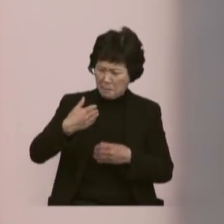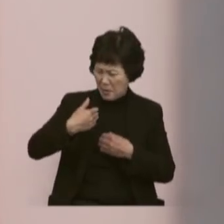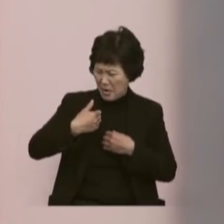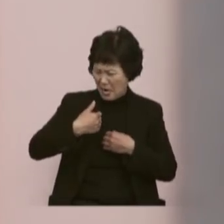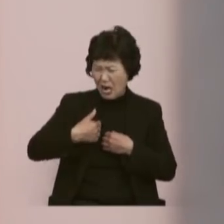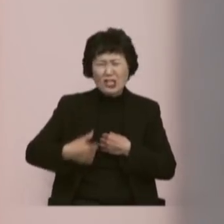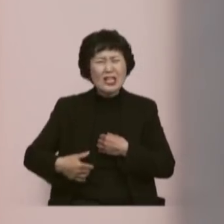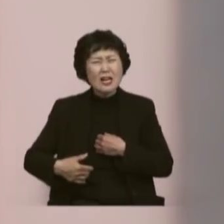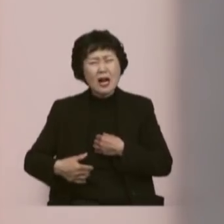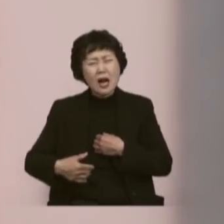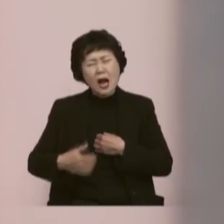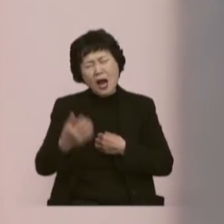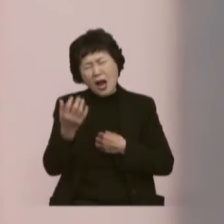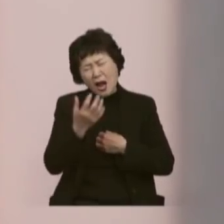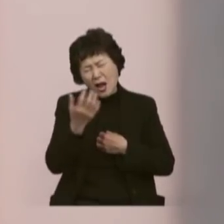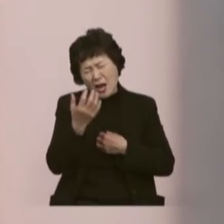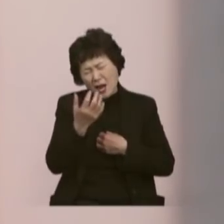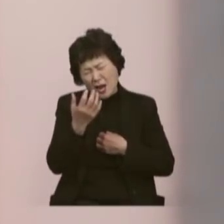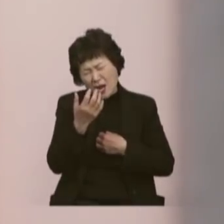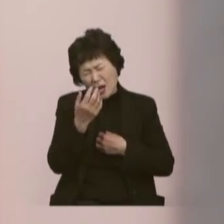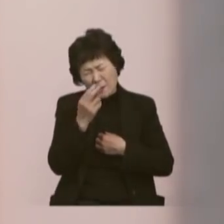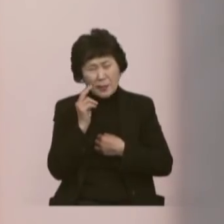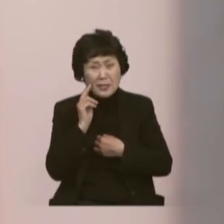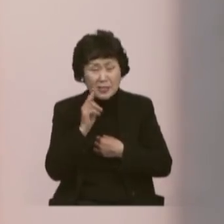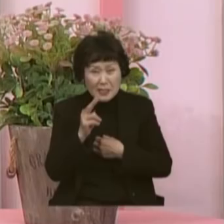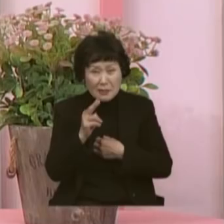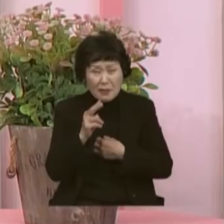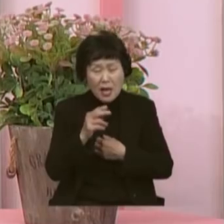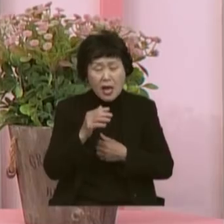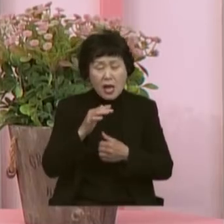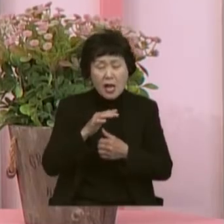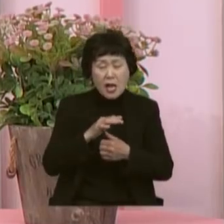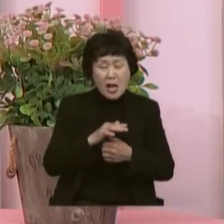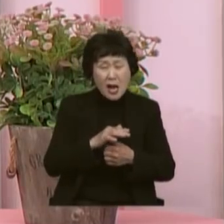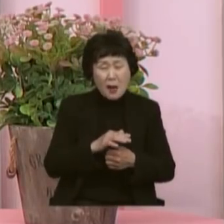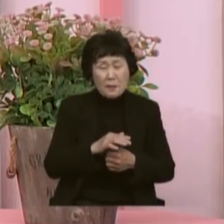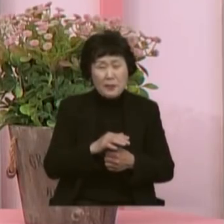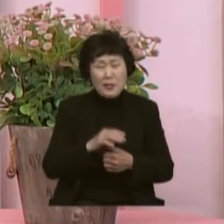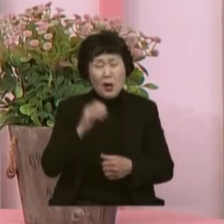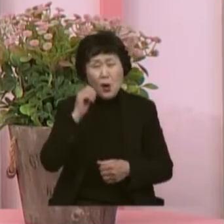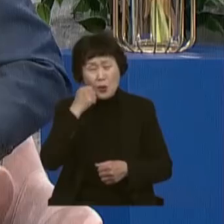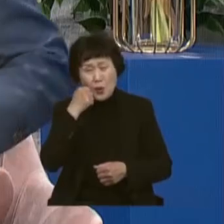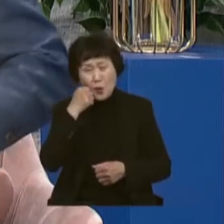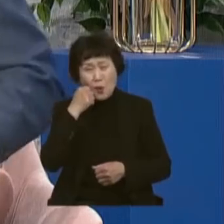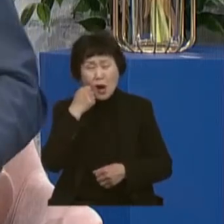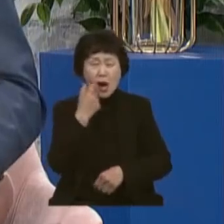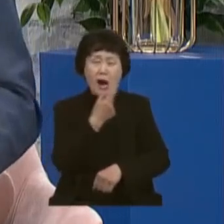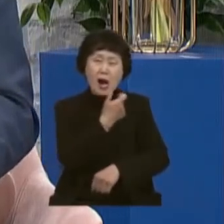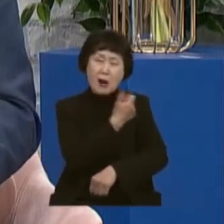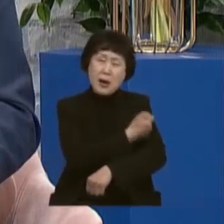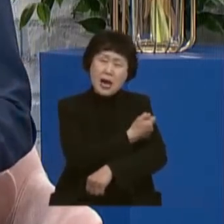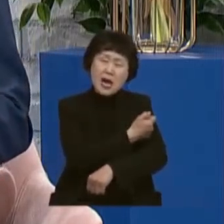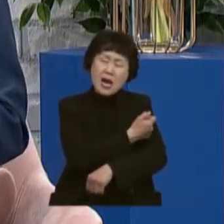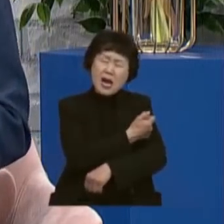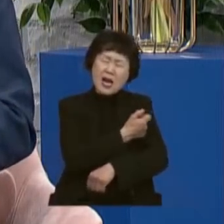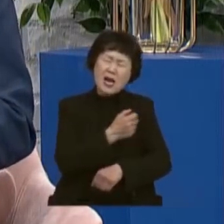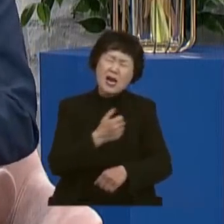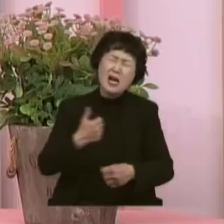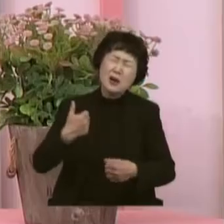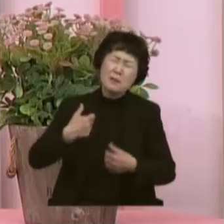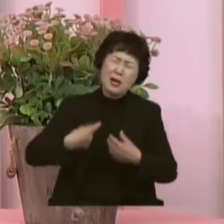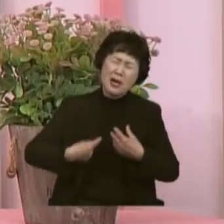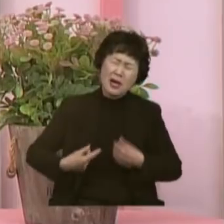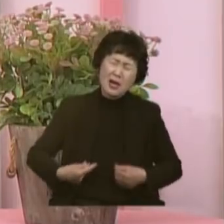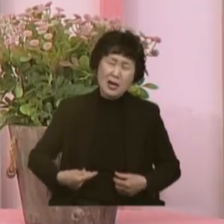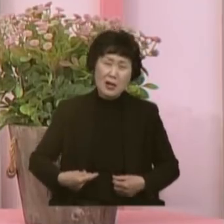그러니까 견디지 못하니까 진통제, 몰핀 주사를 24시간 꽂고 있는 거예요. 근데 제가 그 사진을 보니까